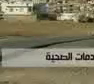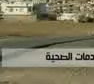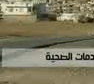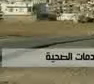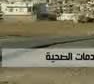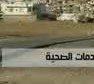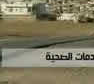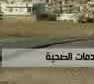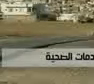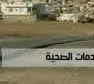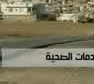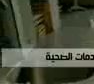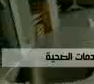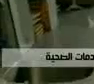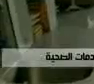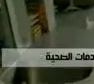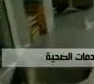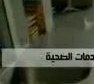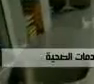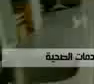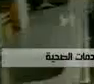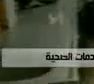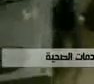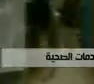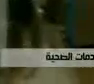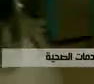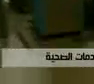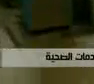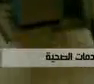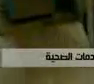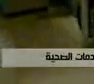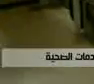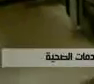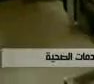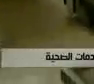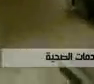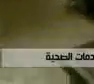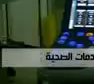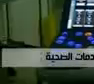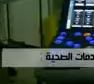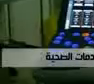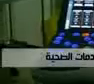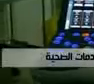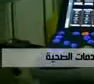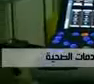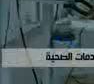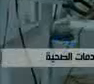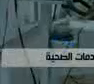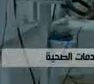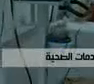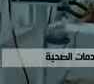نقص في التجهيزات الطبية يحول دون تقديم الخدمات الصحية المرجوة بمستشفيات المناطق الداخلية.